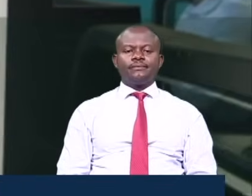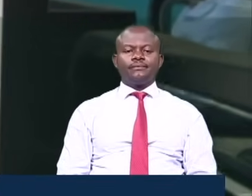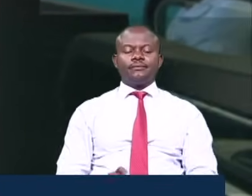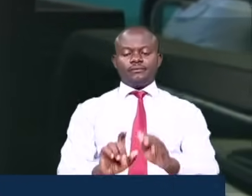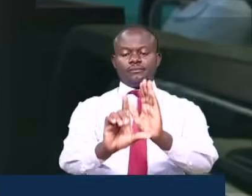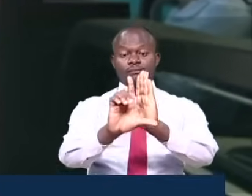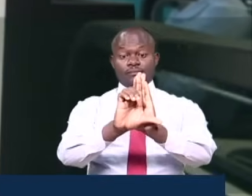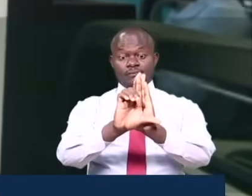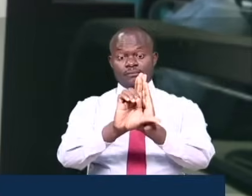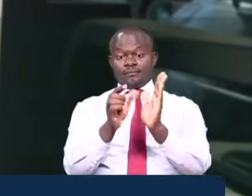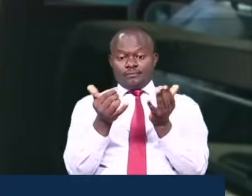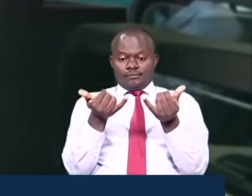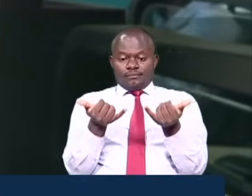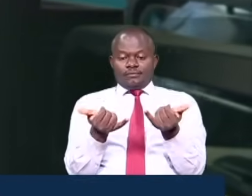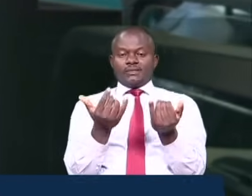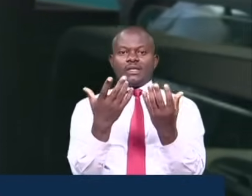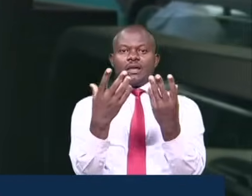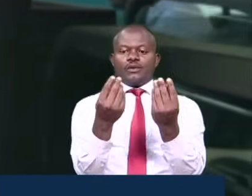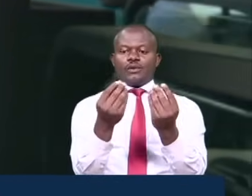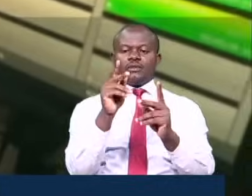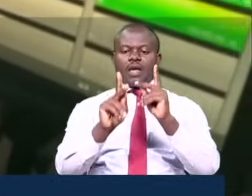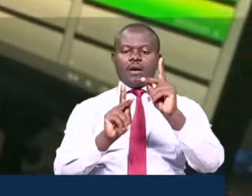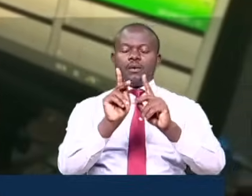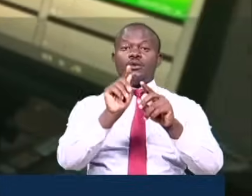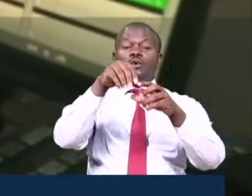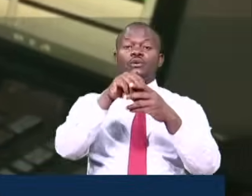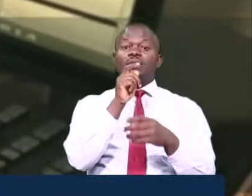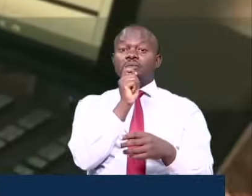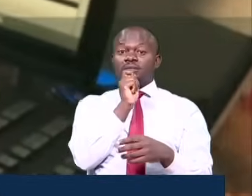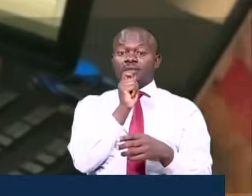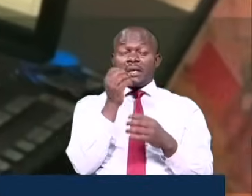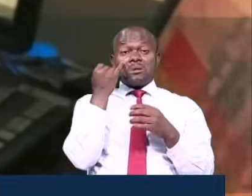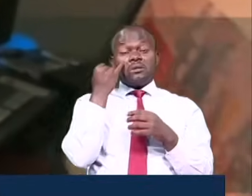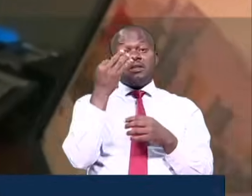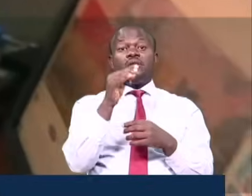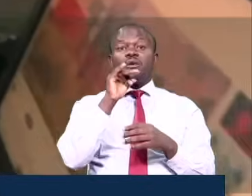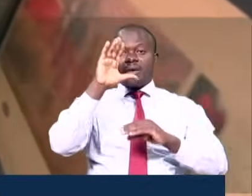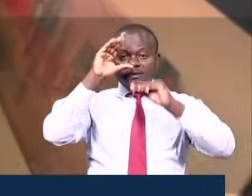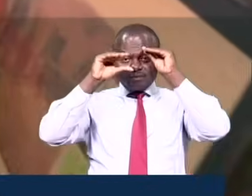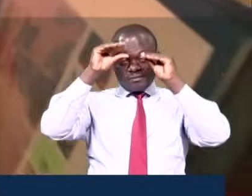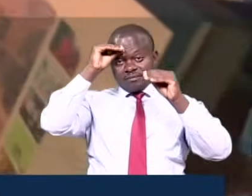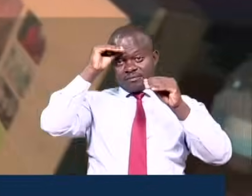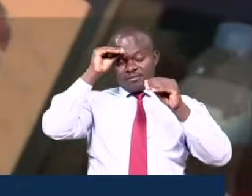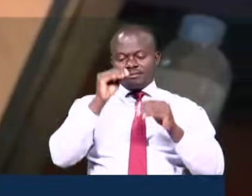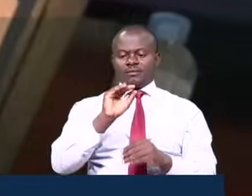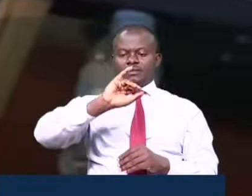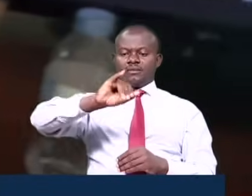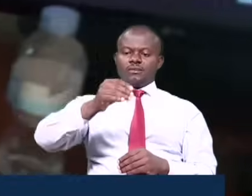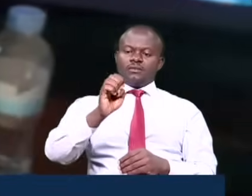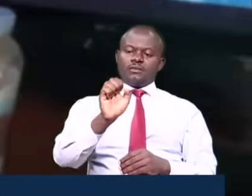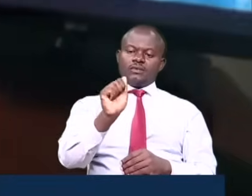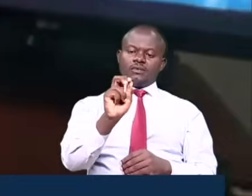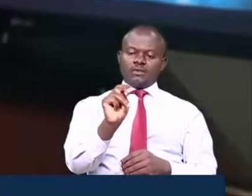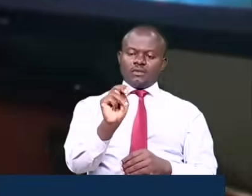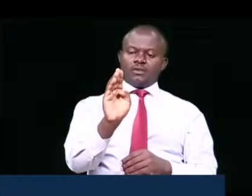Itegeko ririho ubu risa n'iryorohereza umuntu wese kujya mu itangazamakuru kabone nubwo yaba atararyize. kuri Jean Bosco